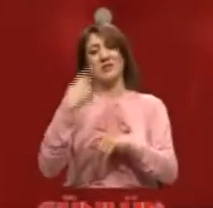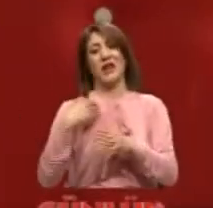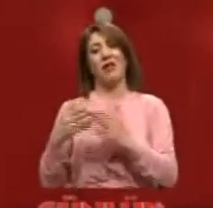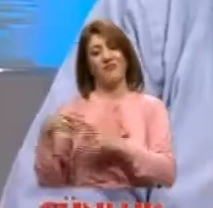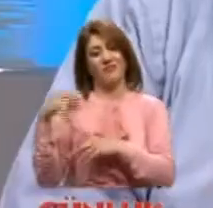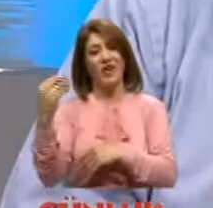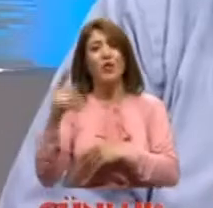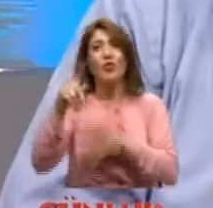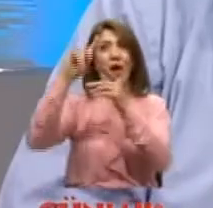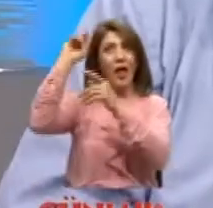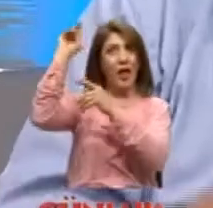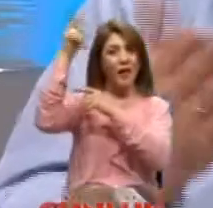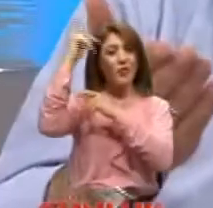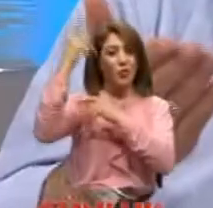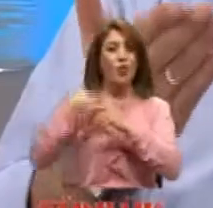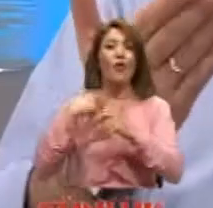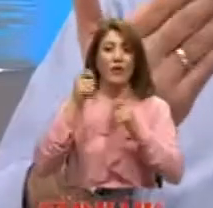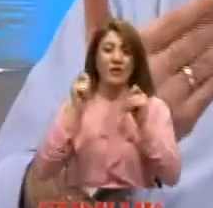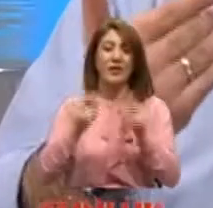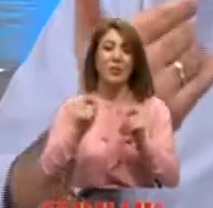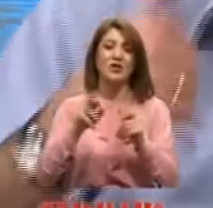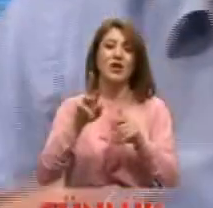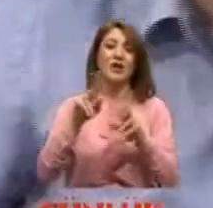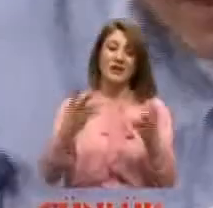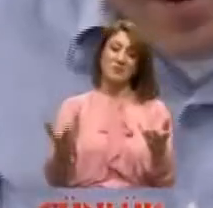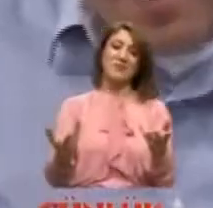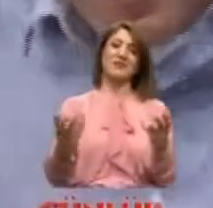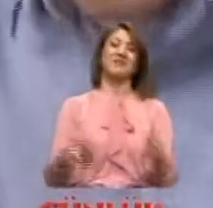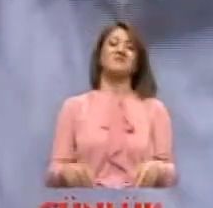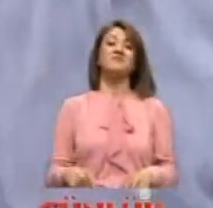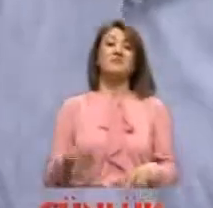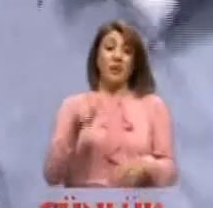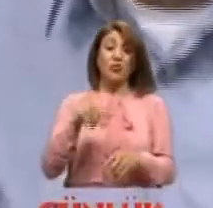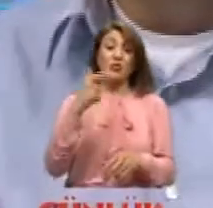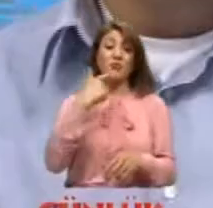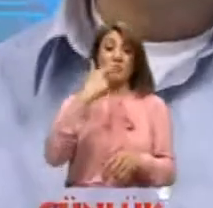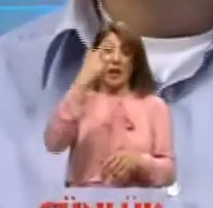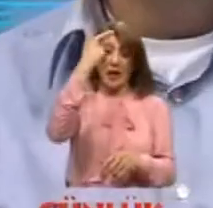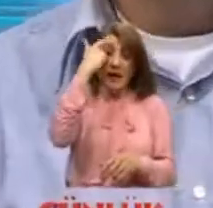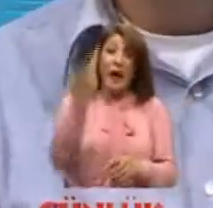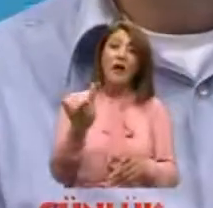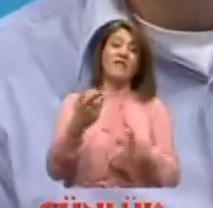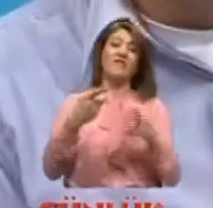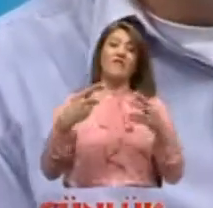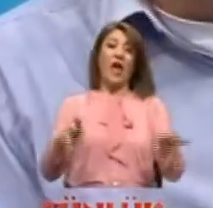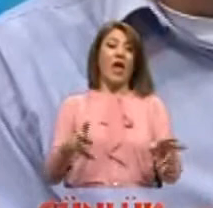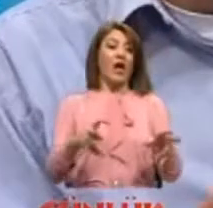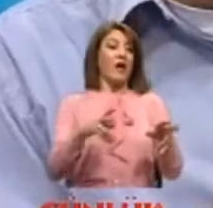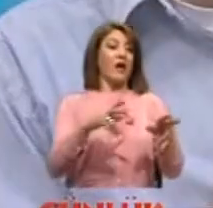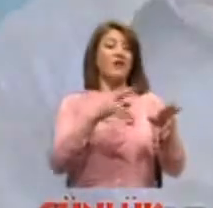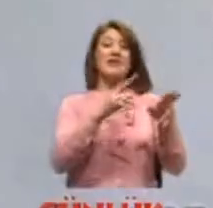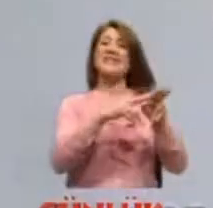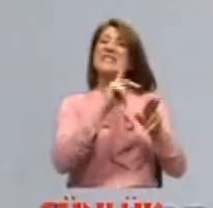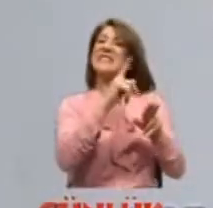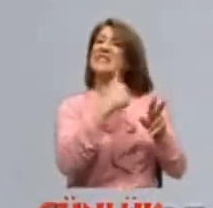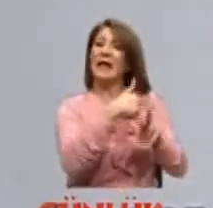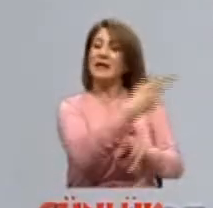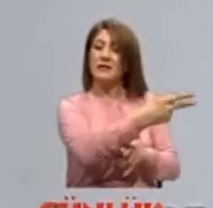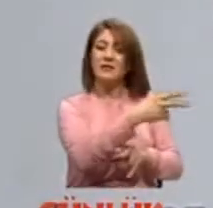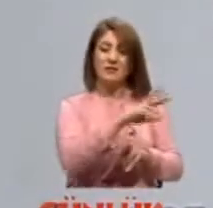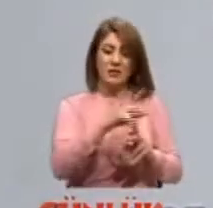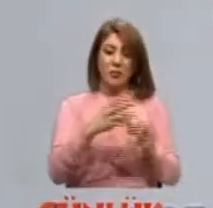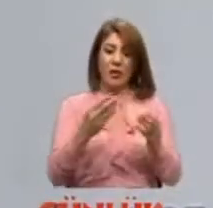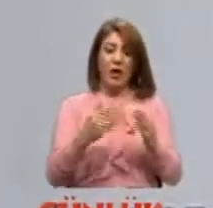helikopter yapacak Kızılderilileri gibi bir planı. Bak şimdi. Şimdi ama bekar ve Kızılderili deyince sanki hani en ev verilmeyecek.